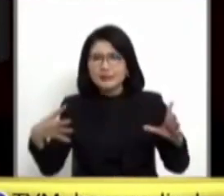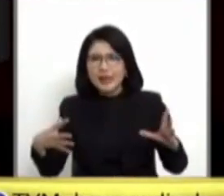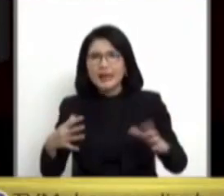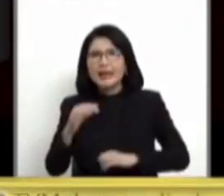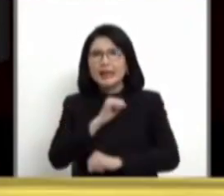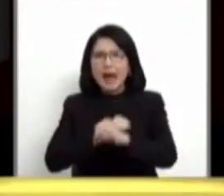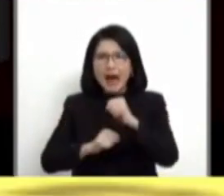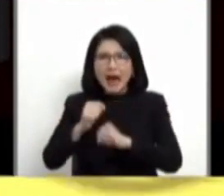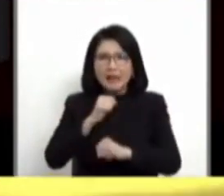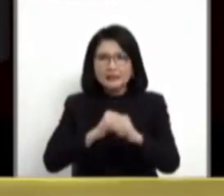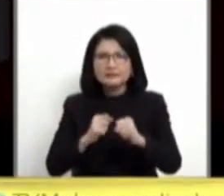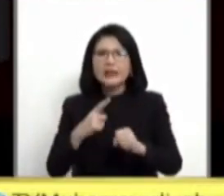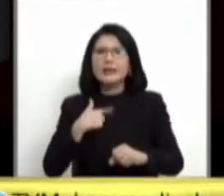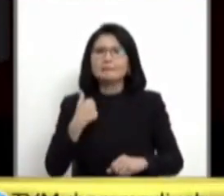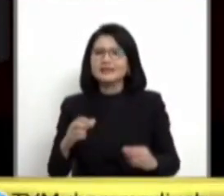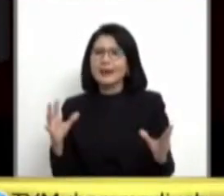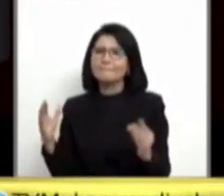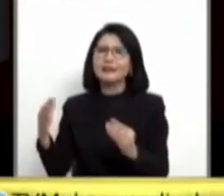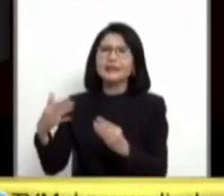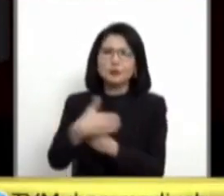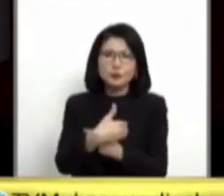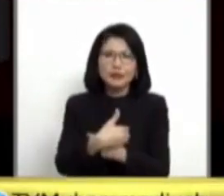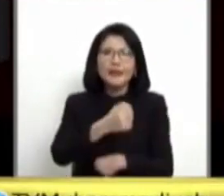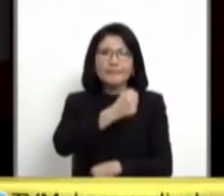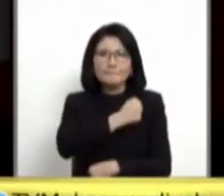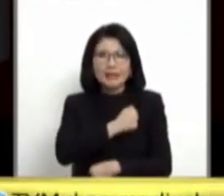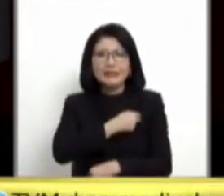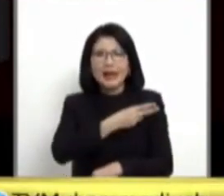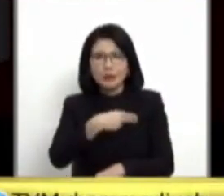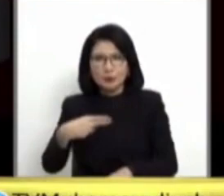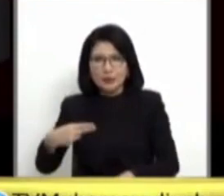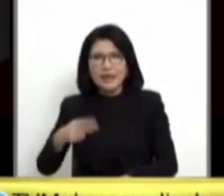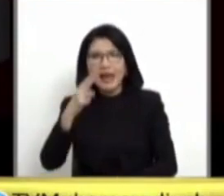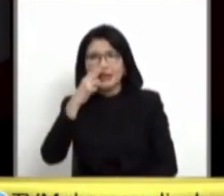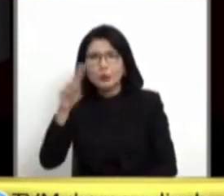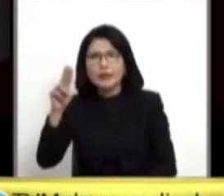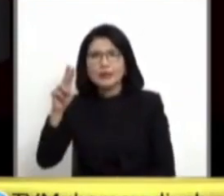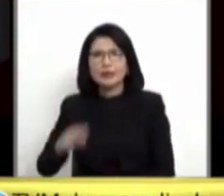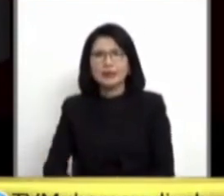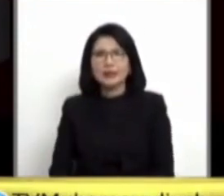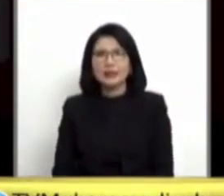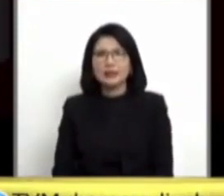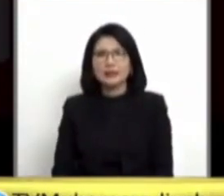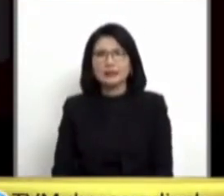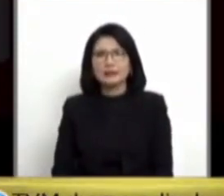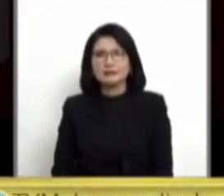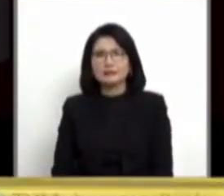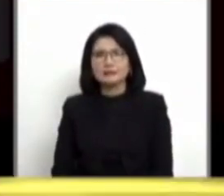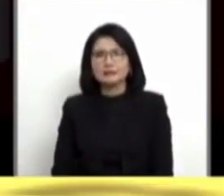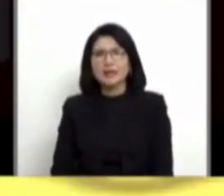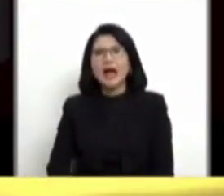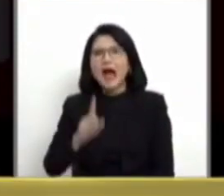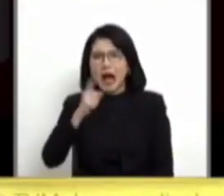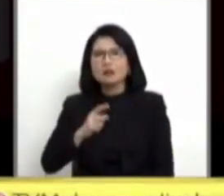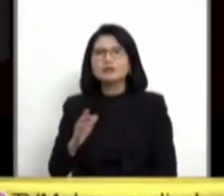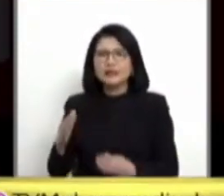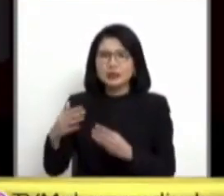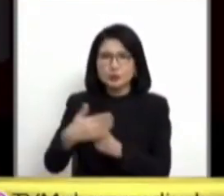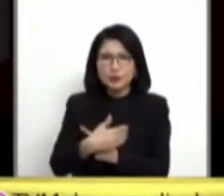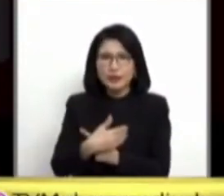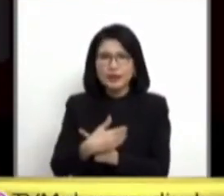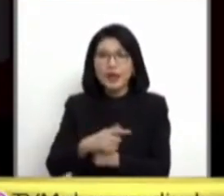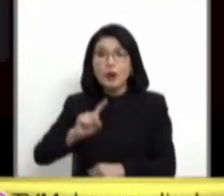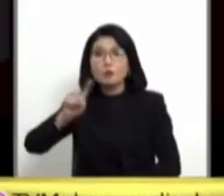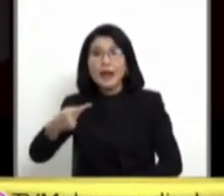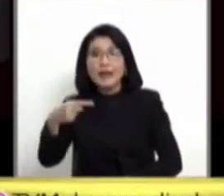agar kita bisa melindungi segenap bangsa Indonesia dan seluruh tumpah darah warganya di mana pun mesti dilindungi dan dari